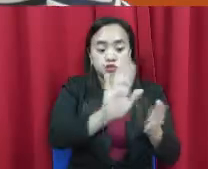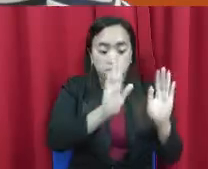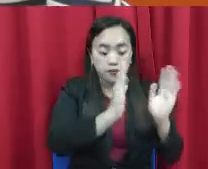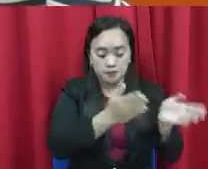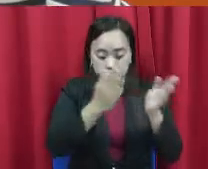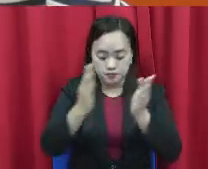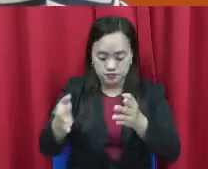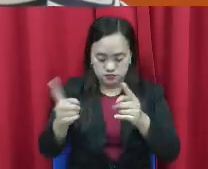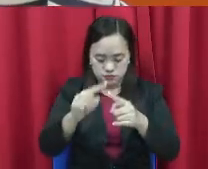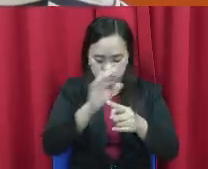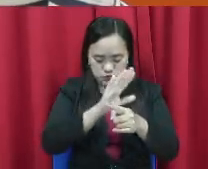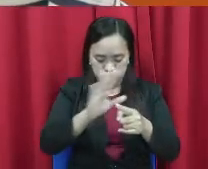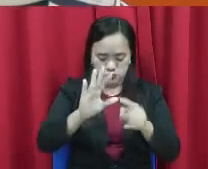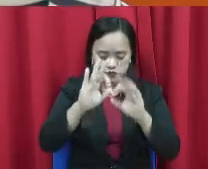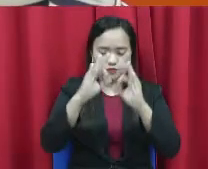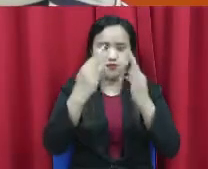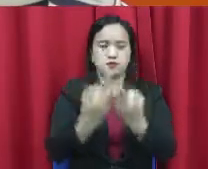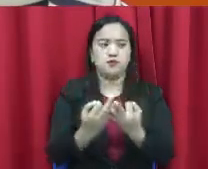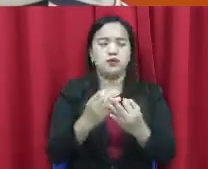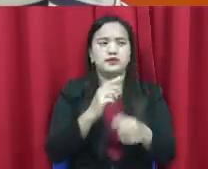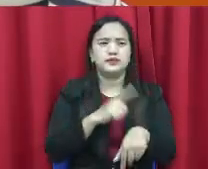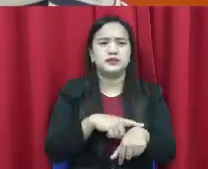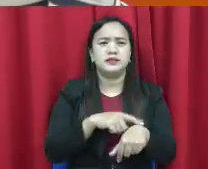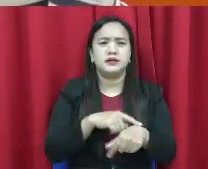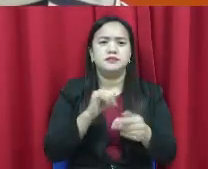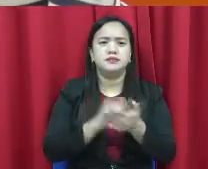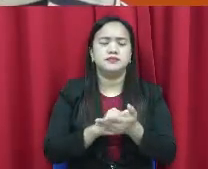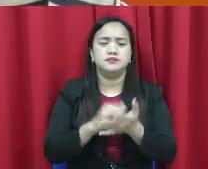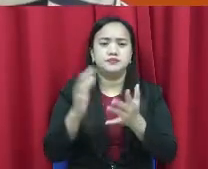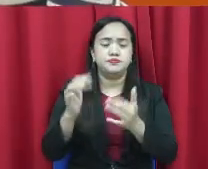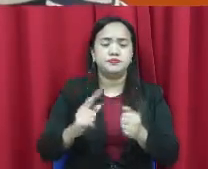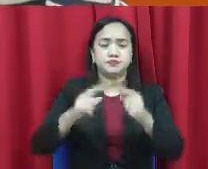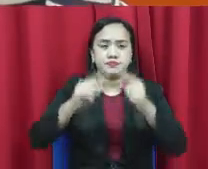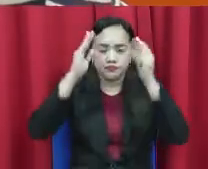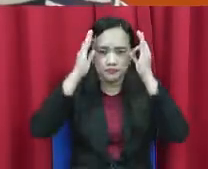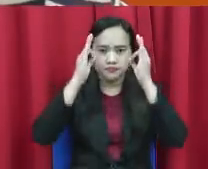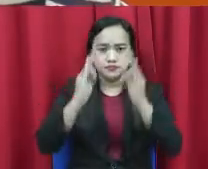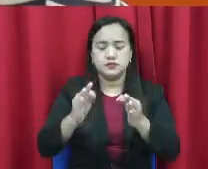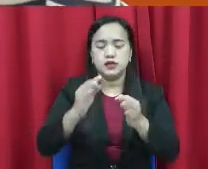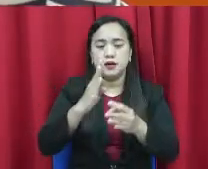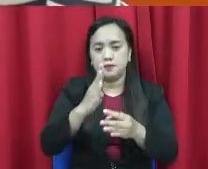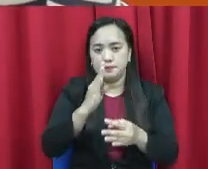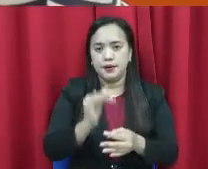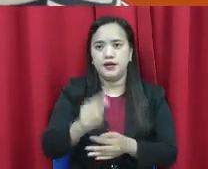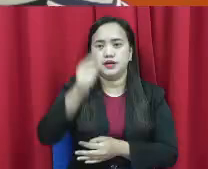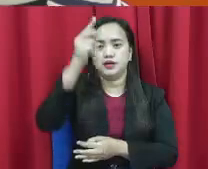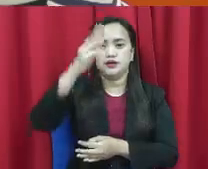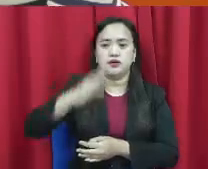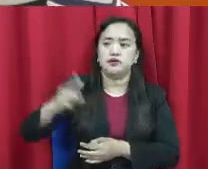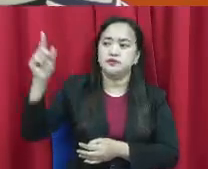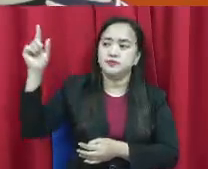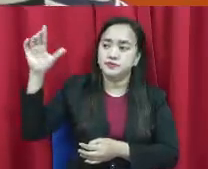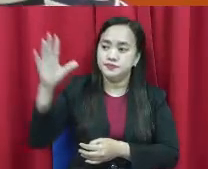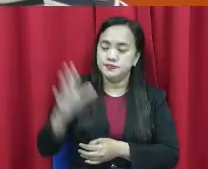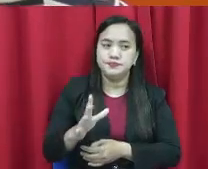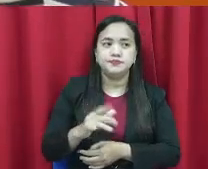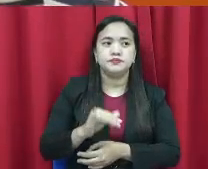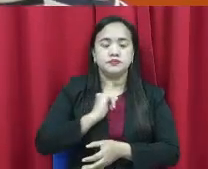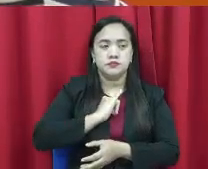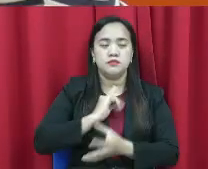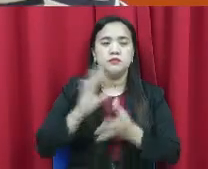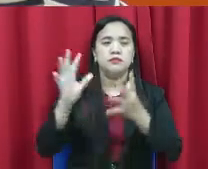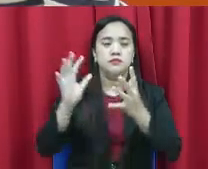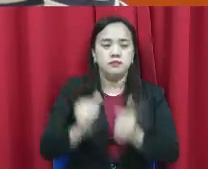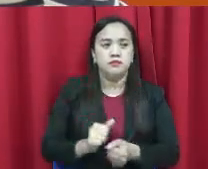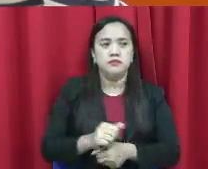noong ako ay nag-decide na sabi ko ah sa biyahe ng Panginoon ay Sabi ko ay kaya ko na o